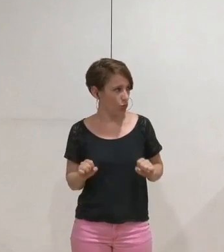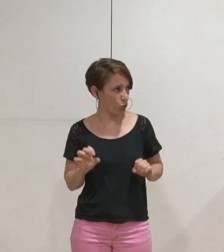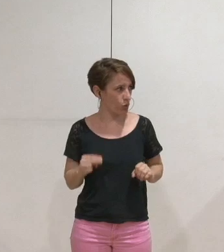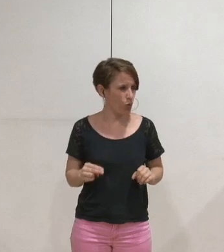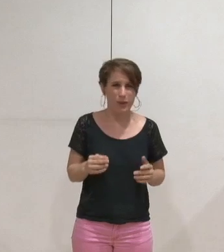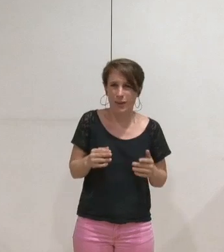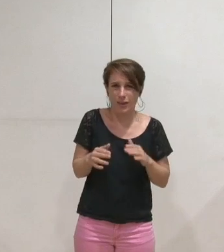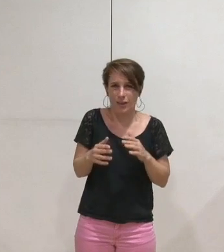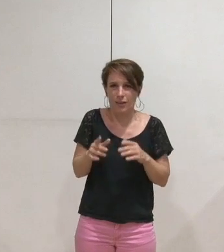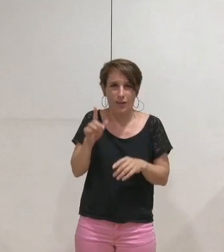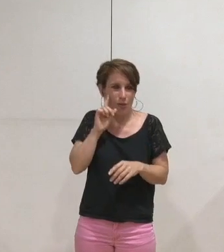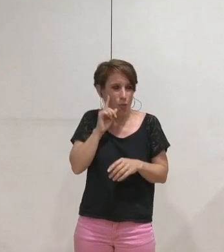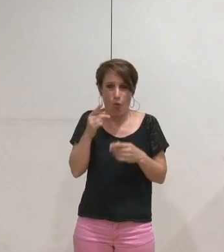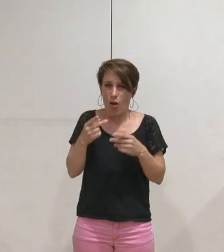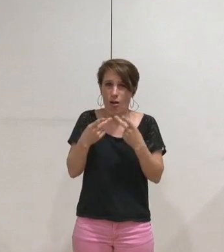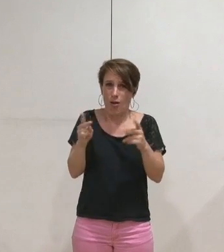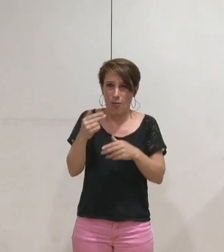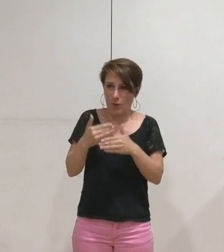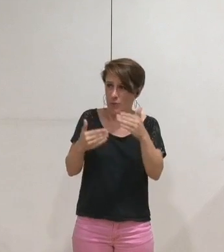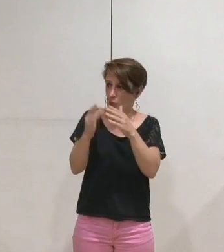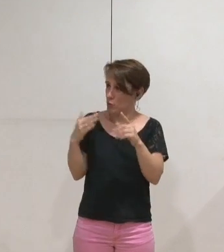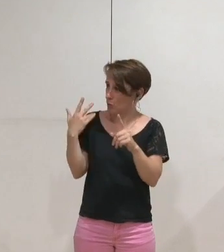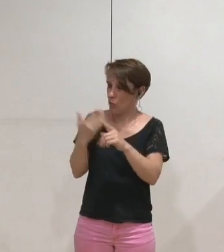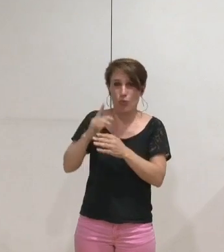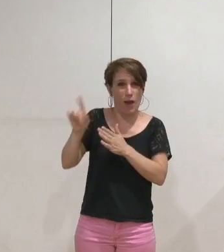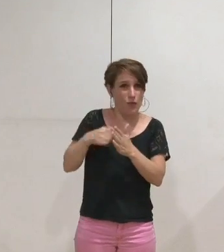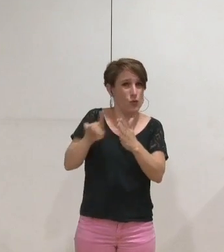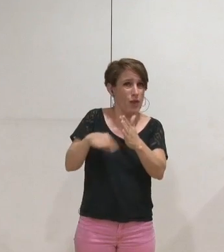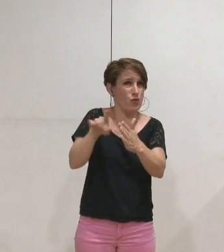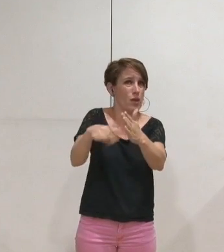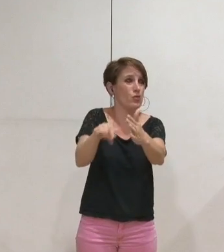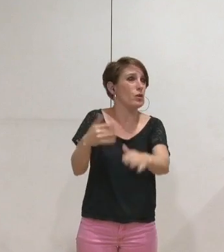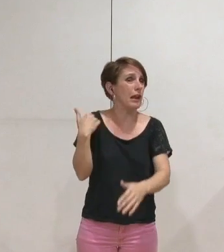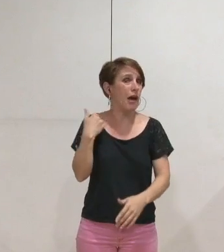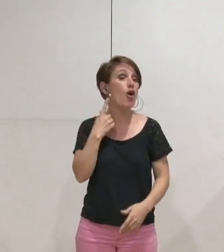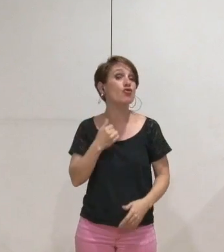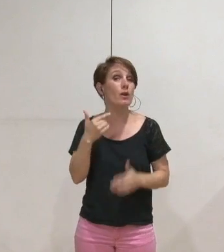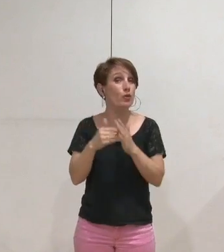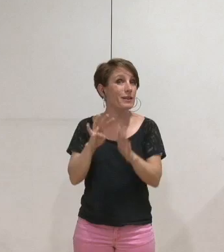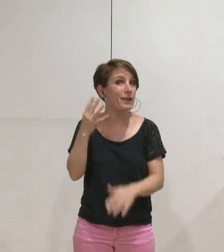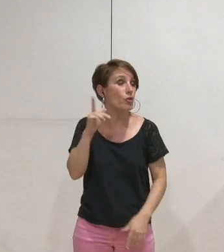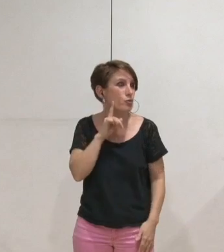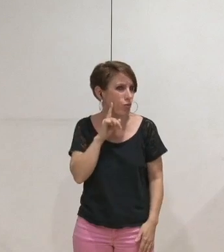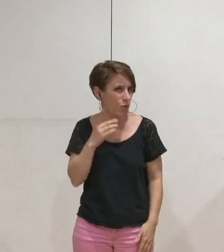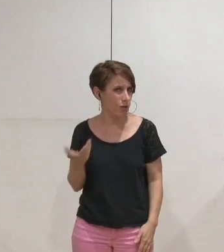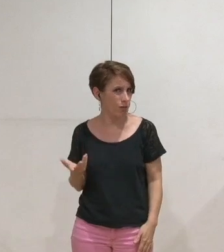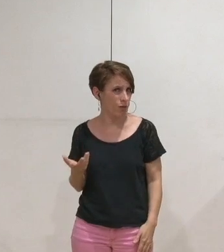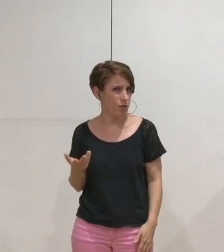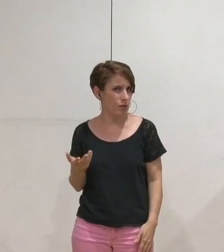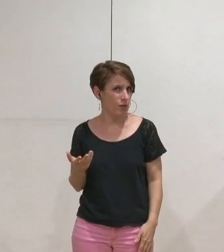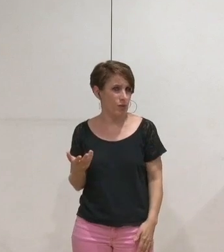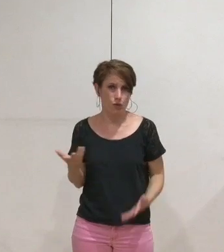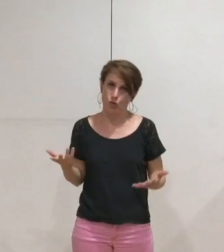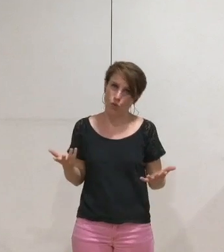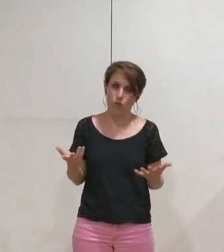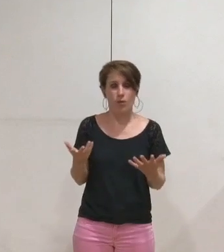fondement juridique de l'annulation de ces permis de construire en juin 2014 finalement on ferait